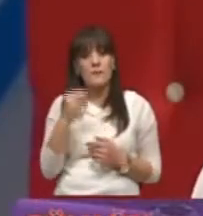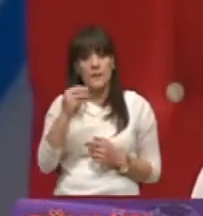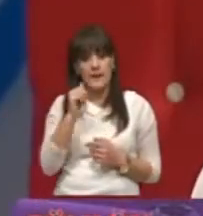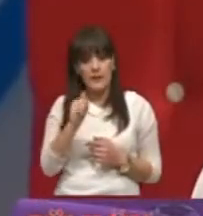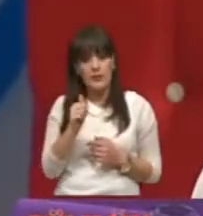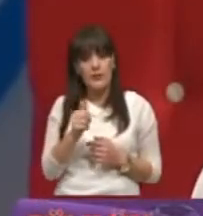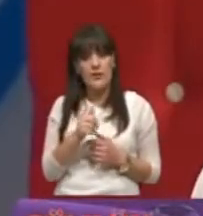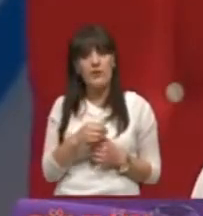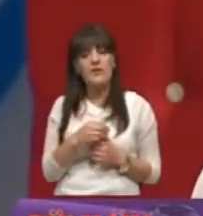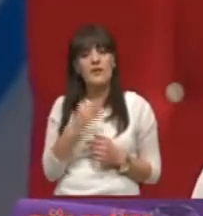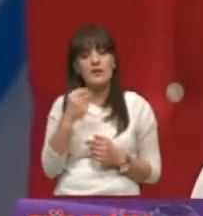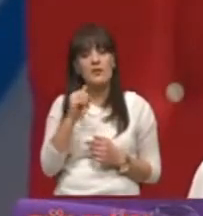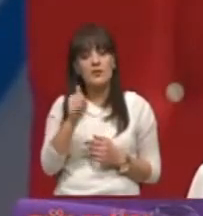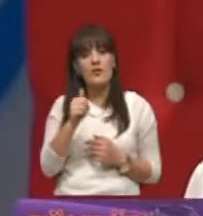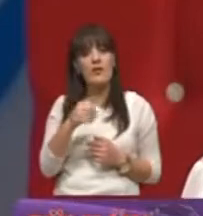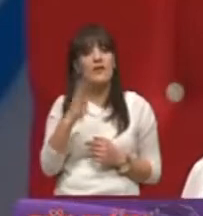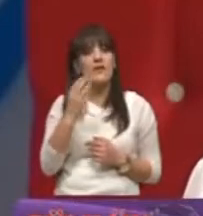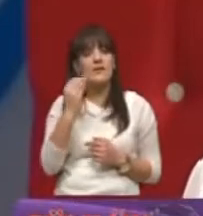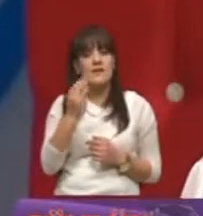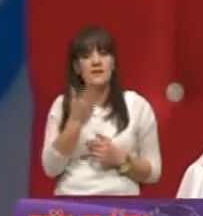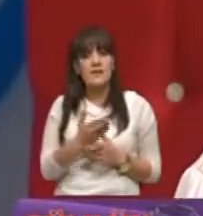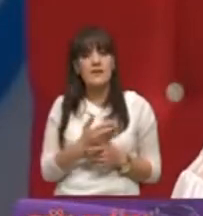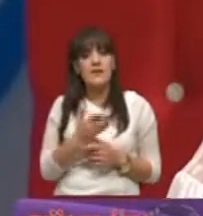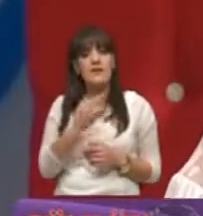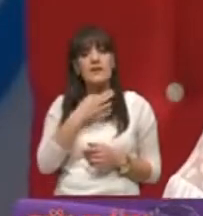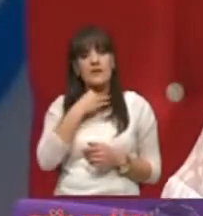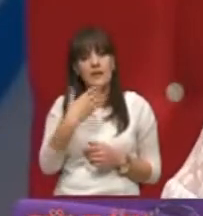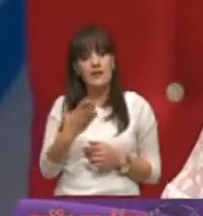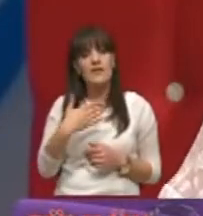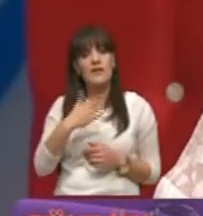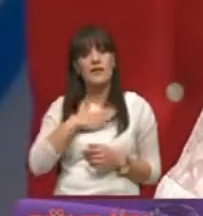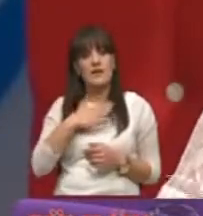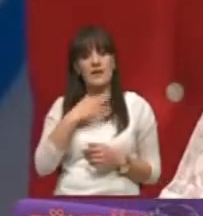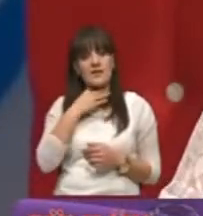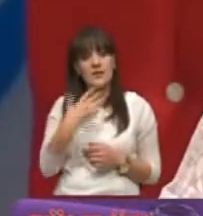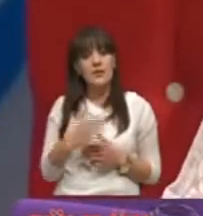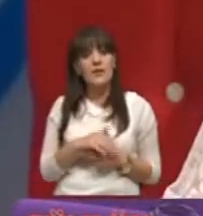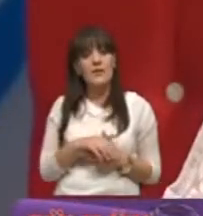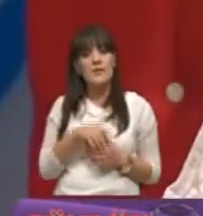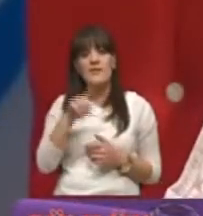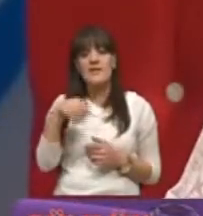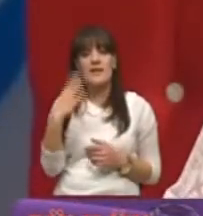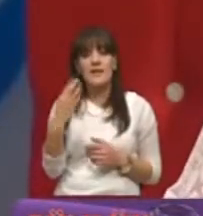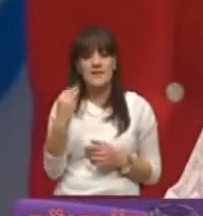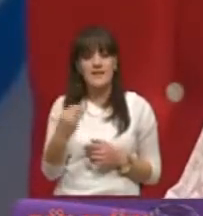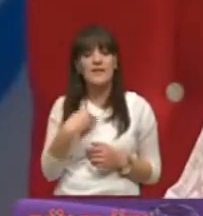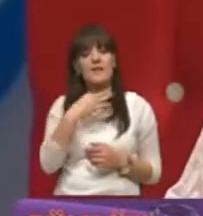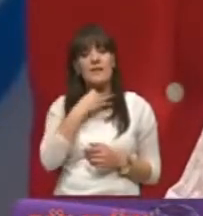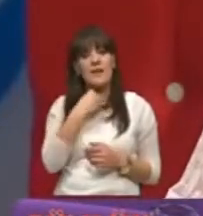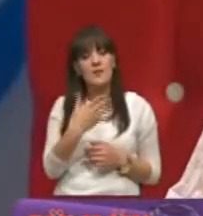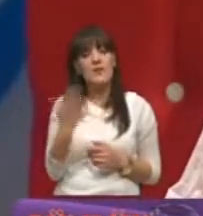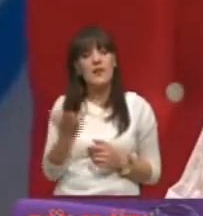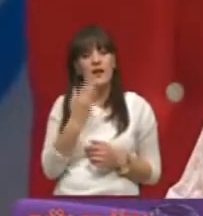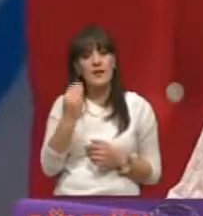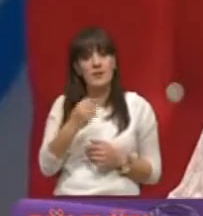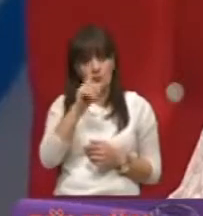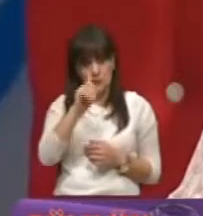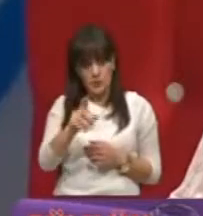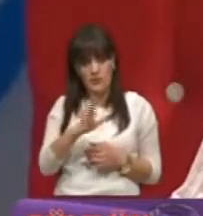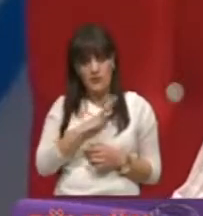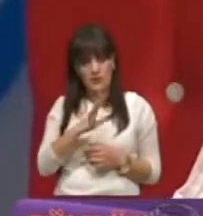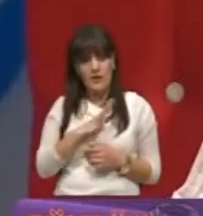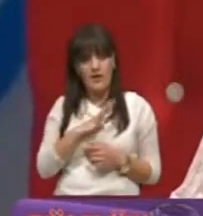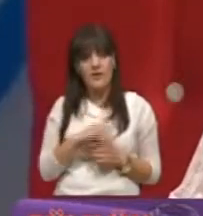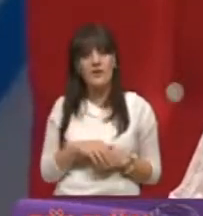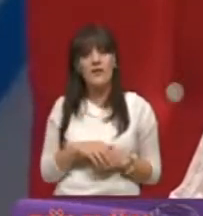iyi günler. İyi günler Şefik Bey, nasılsınız? Sağ olasın, teşekkür ederim. Buyurun. Siz nasılsınız? Teşekkür ediyoruz, gayet iyi. Sorunuz mu